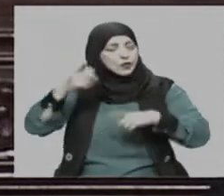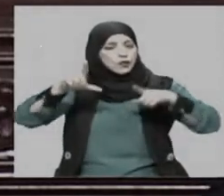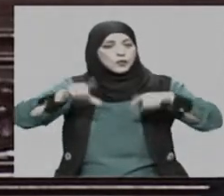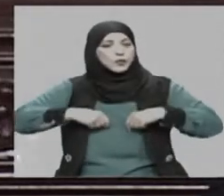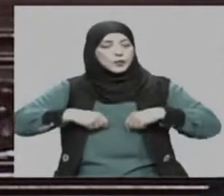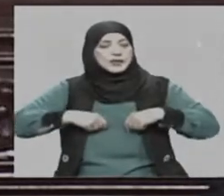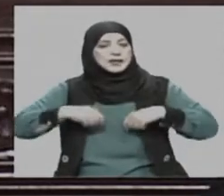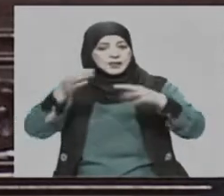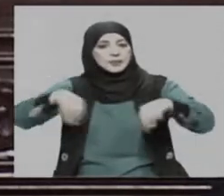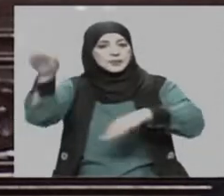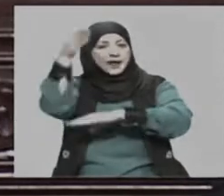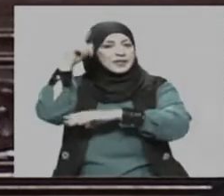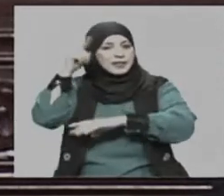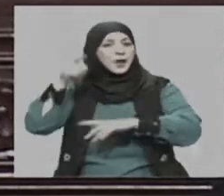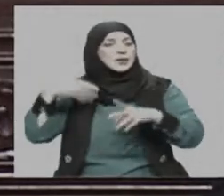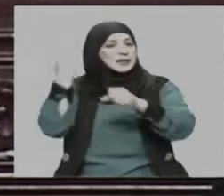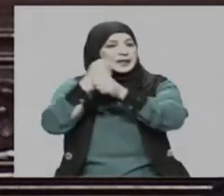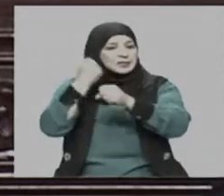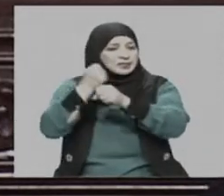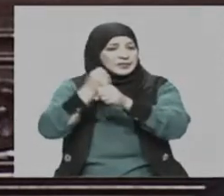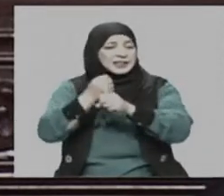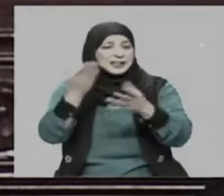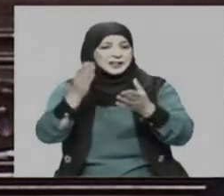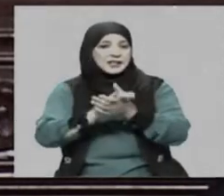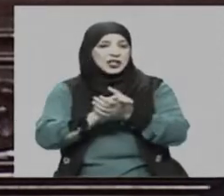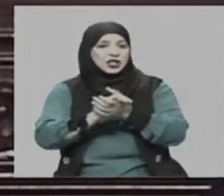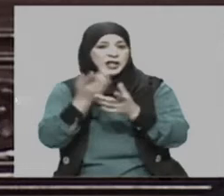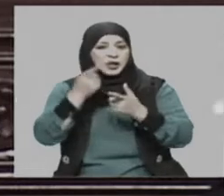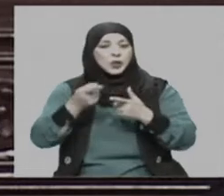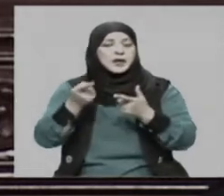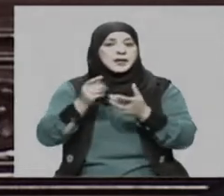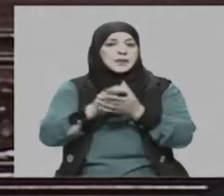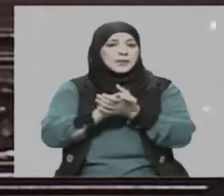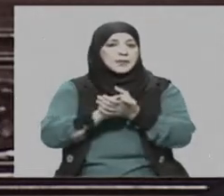وزير الدولة المكلف بالوظيفة العمومية والحوق ومع